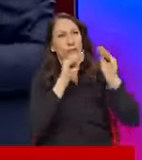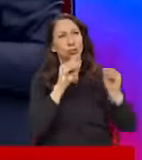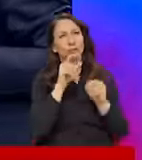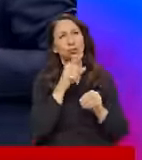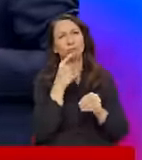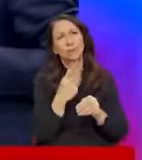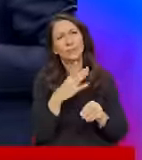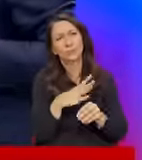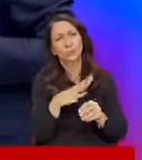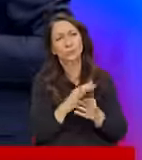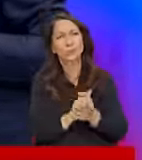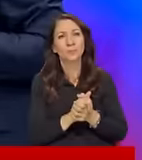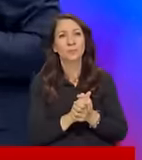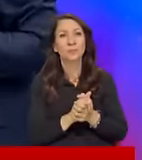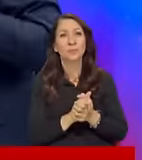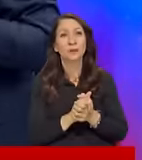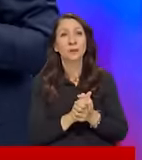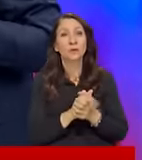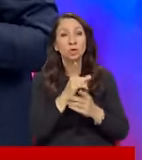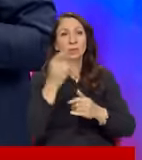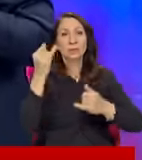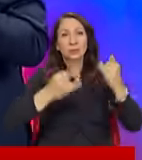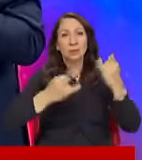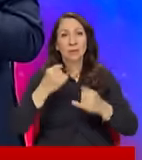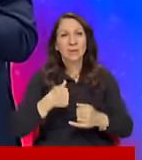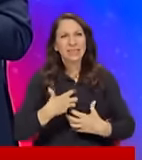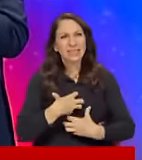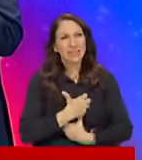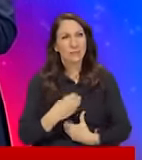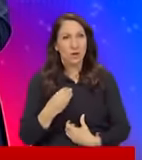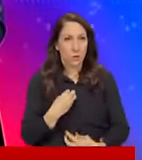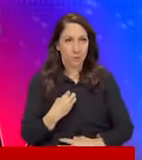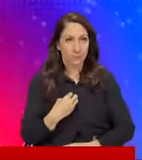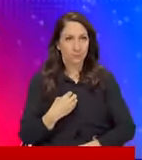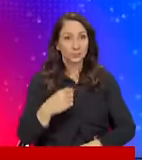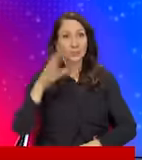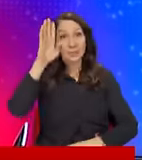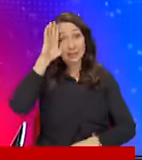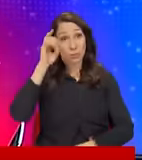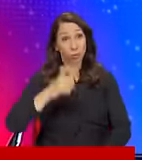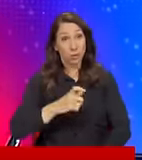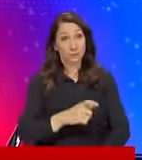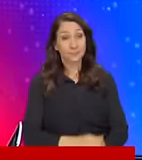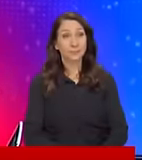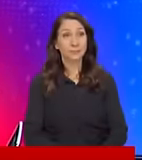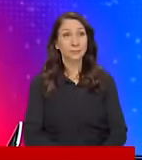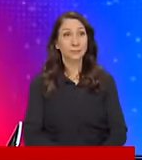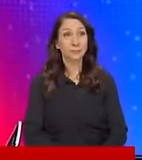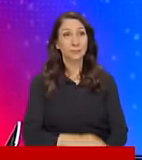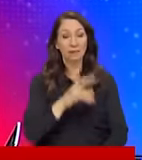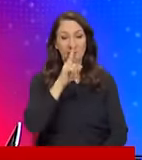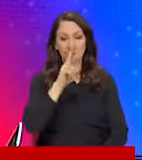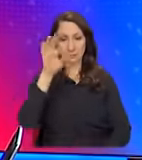şuna girmek istiyorum. Şu tartışma benim canımı çok sıkıyor. İstanbul'da iki